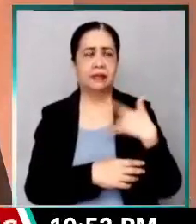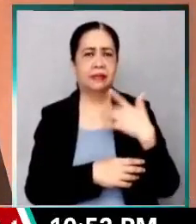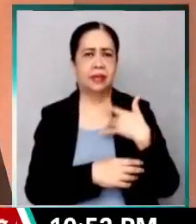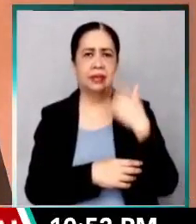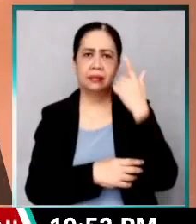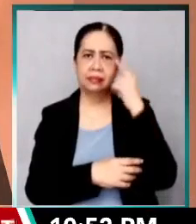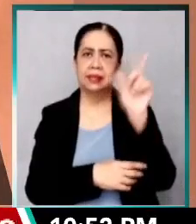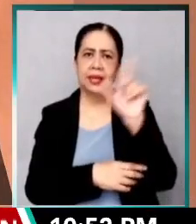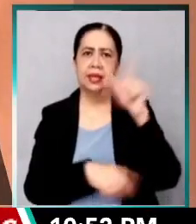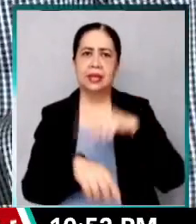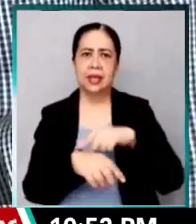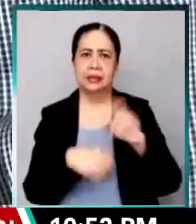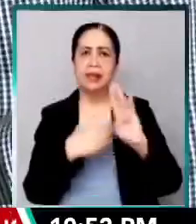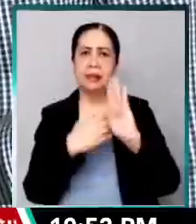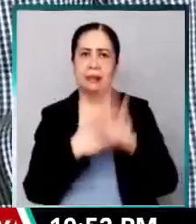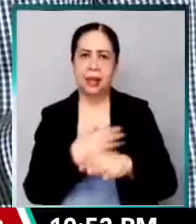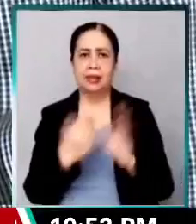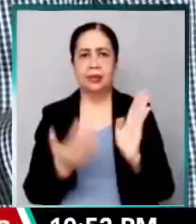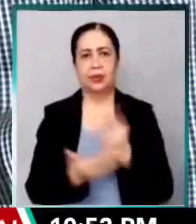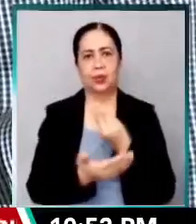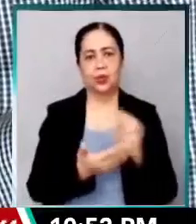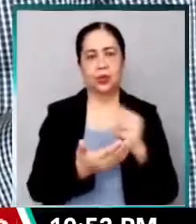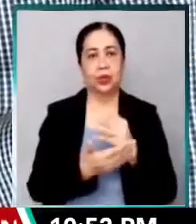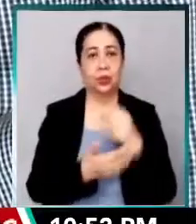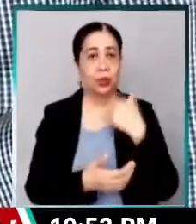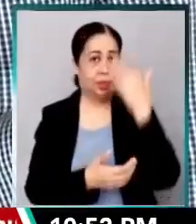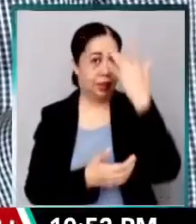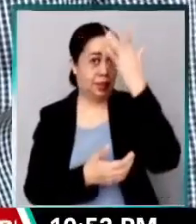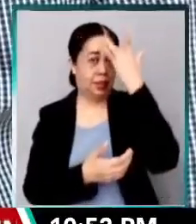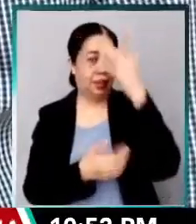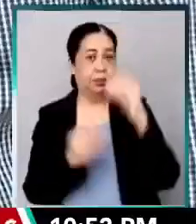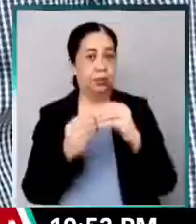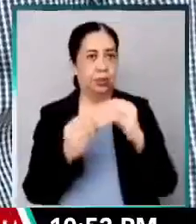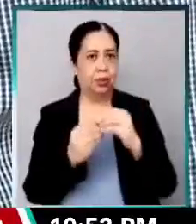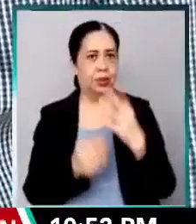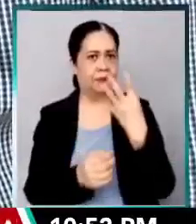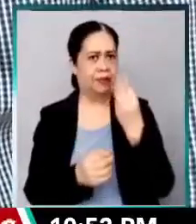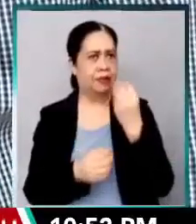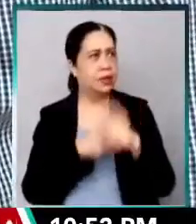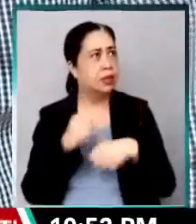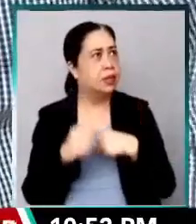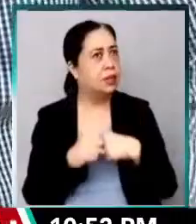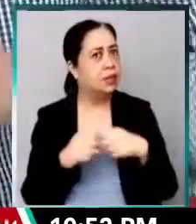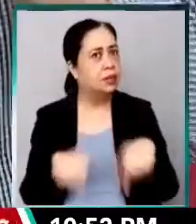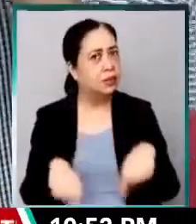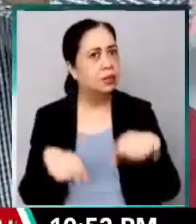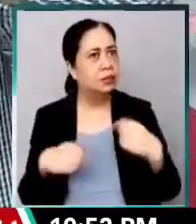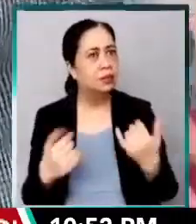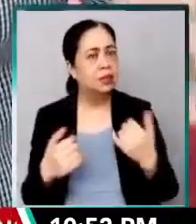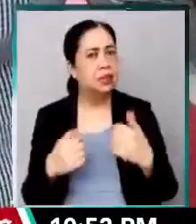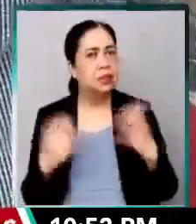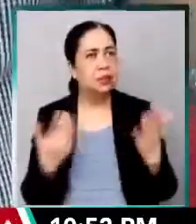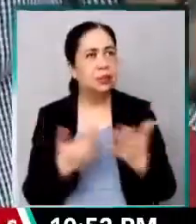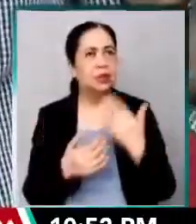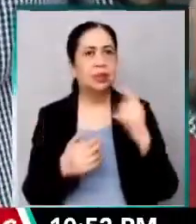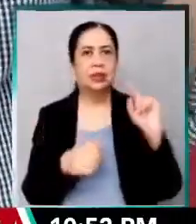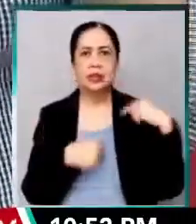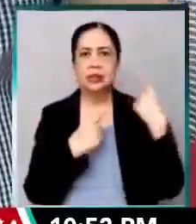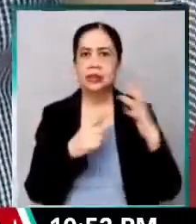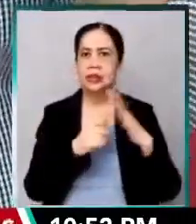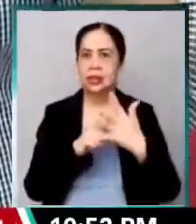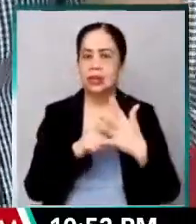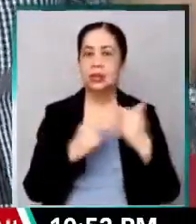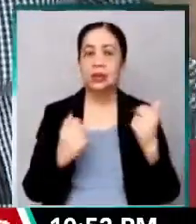bumalik sila sa musika. Na-realize lalo namin na 50 years na pala kami from the start. So we're performing